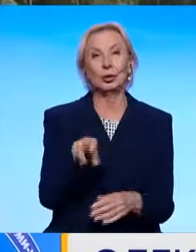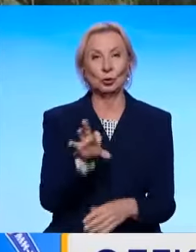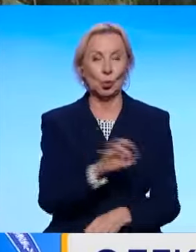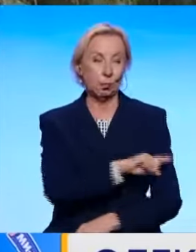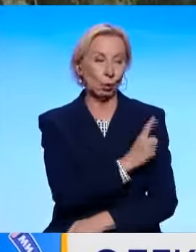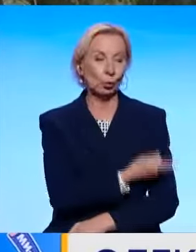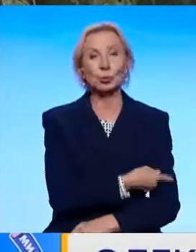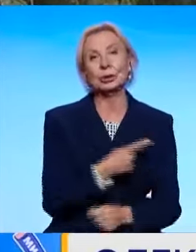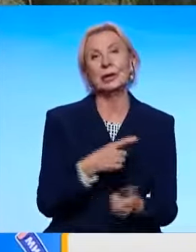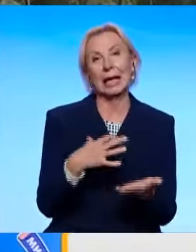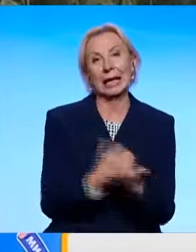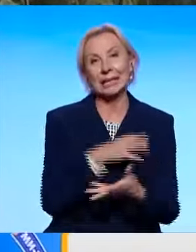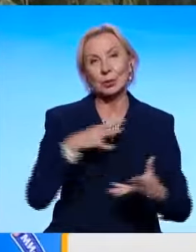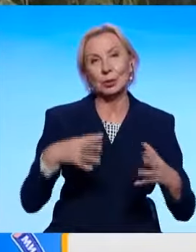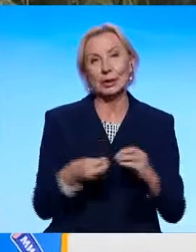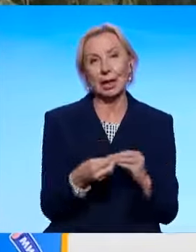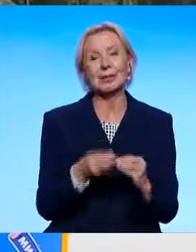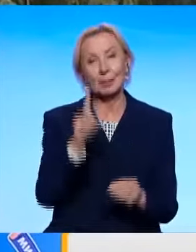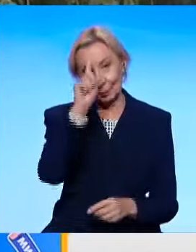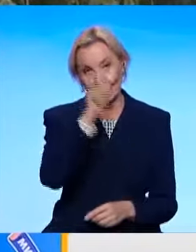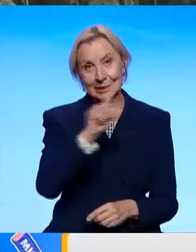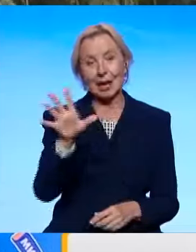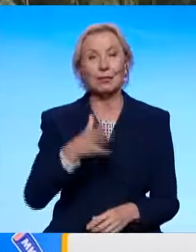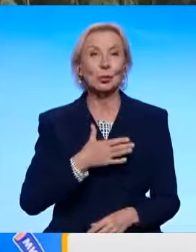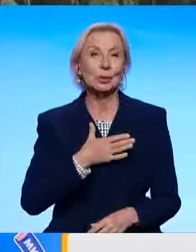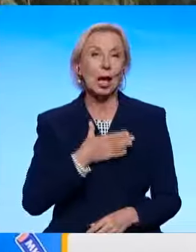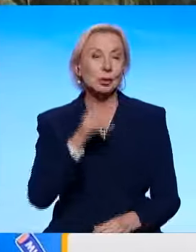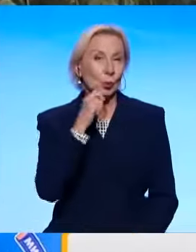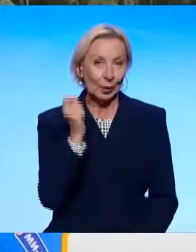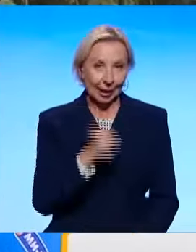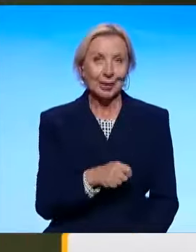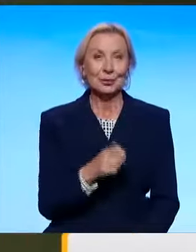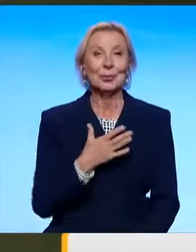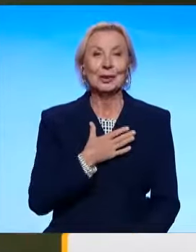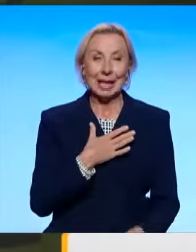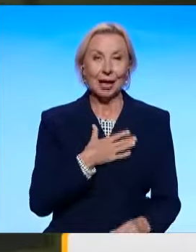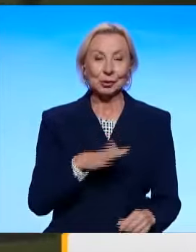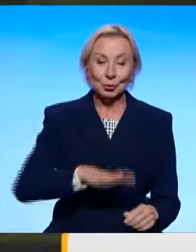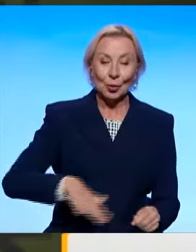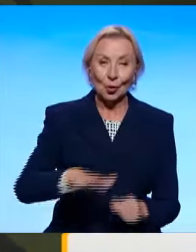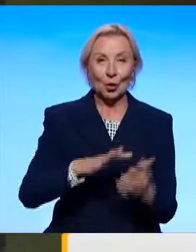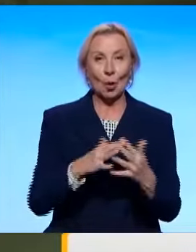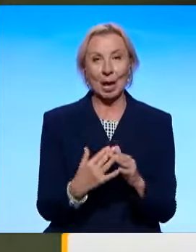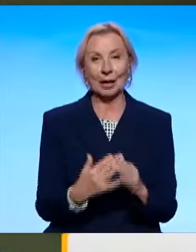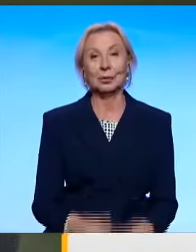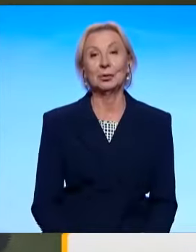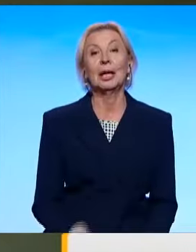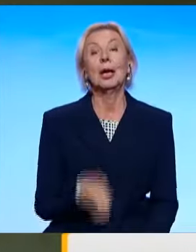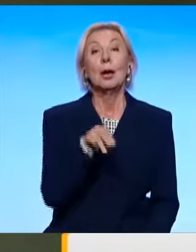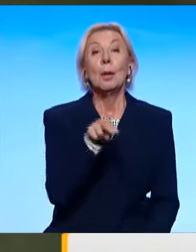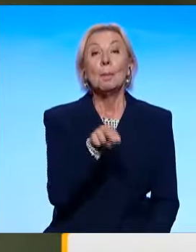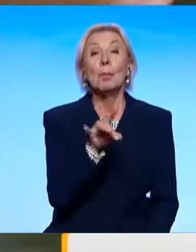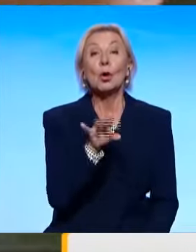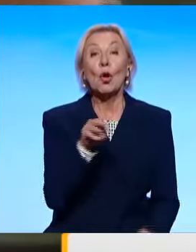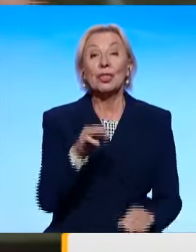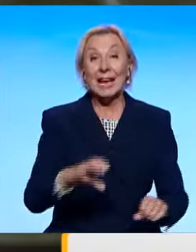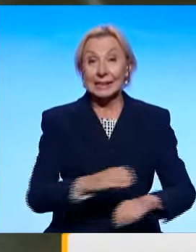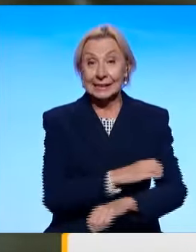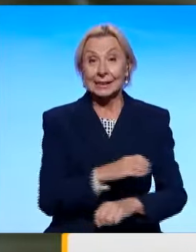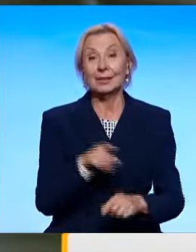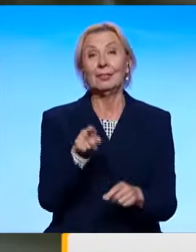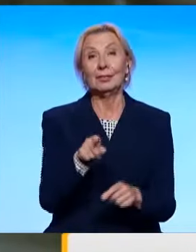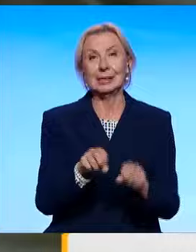таких результатів і прославлю нашу Україну і нашу громаду. Протез теж спеціальний. Під час стрільби він зливається